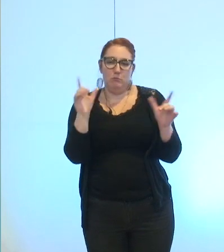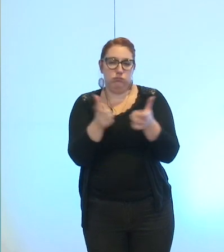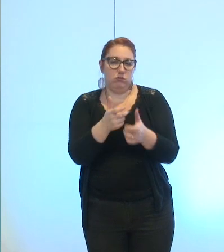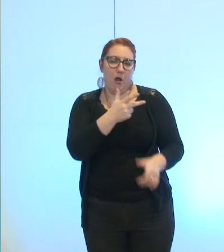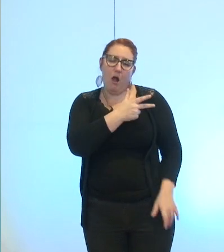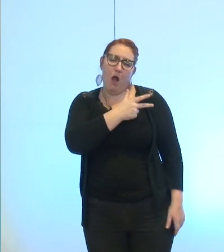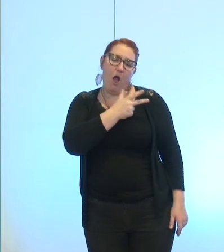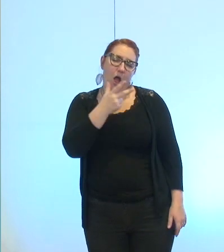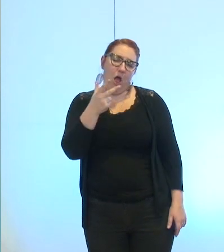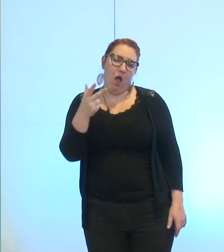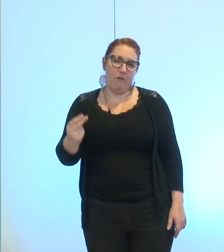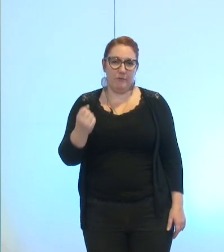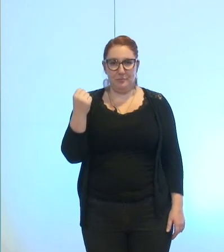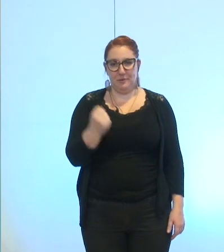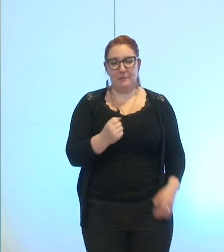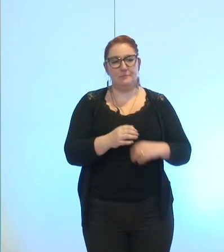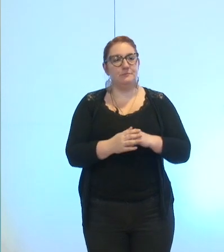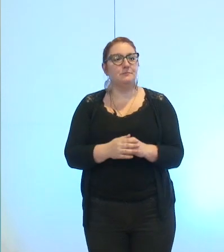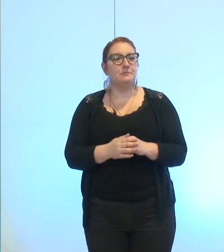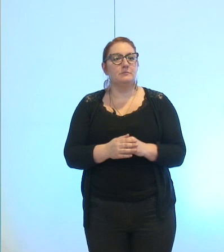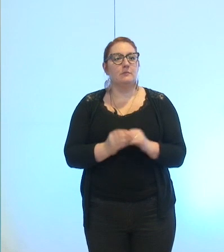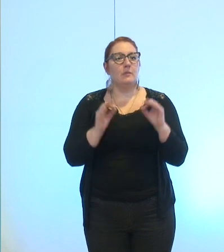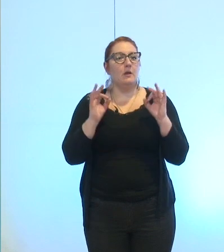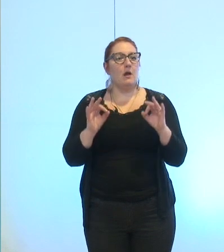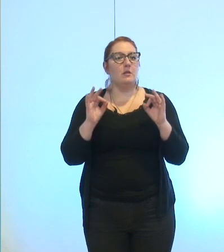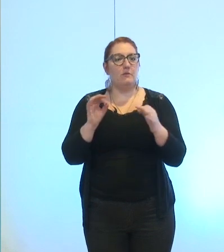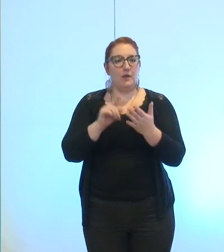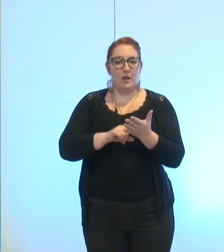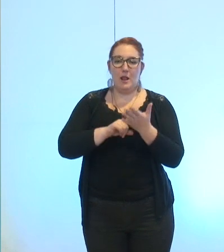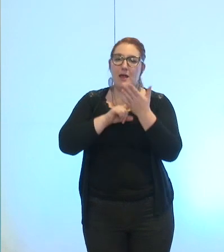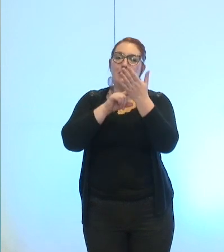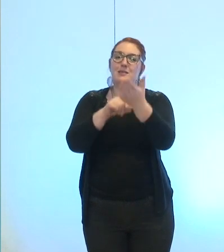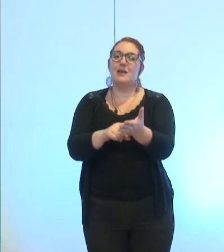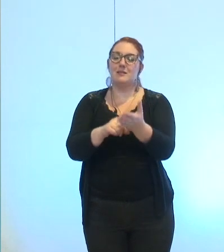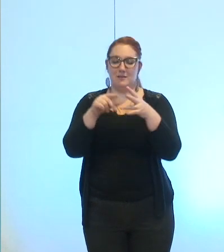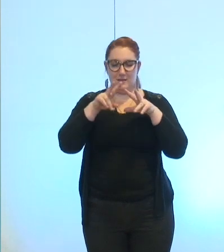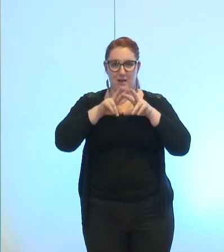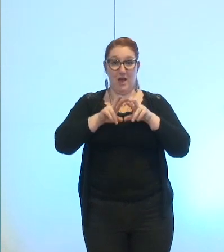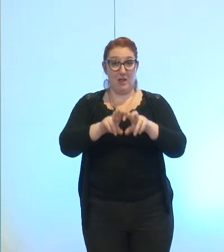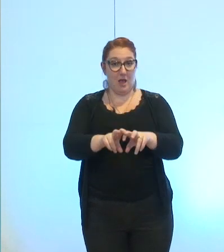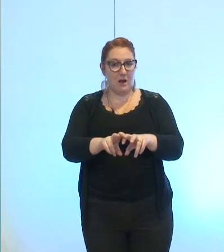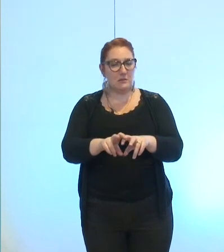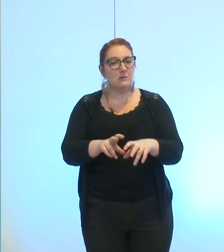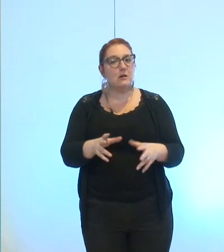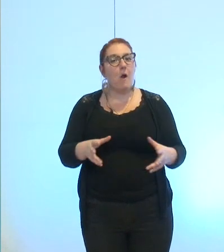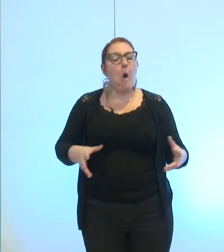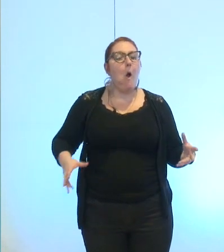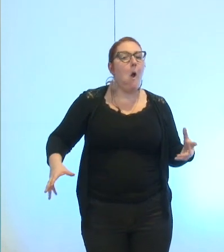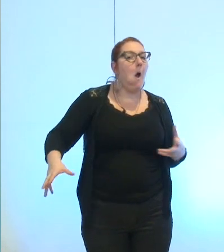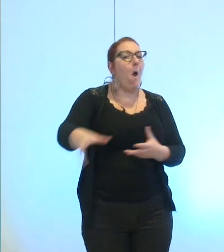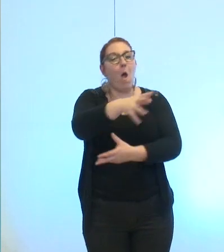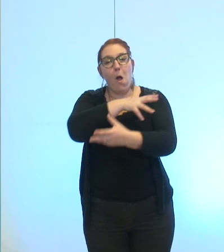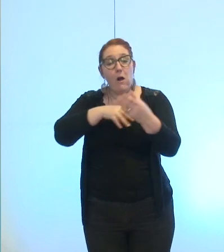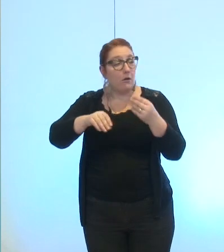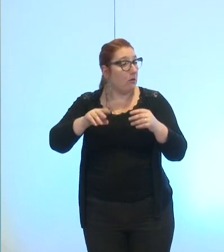en effet sur l'analyse de la dette une énorme tromperie et il faut dire